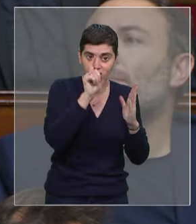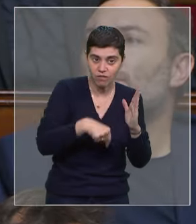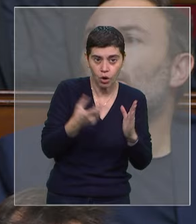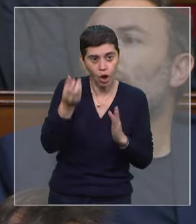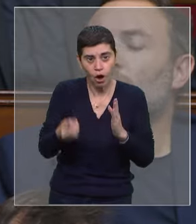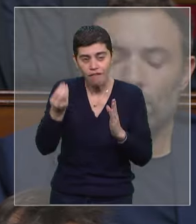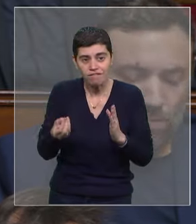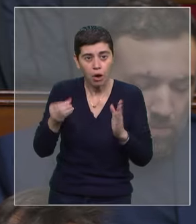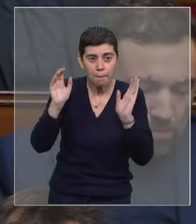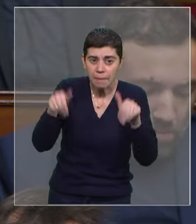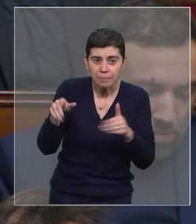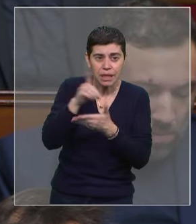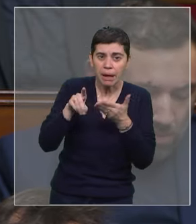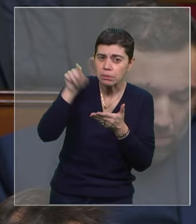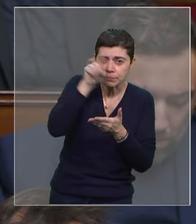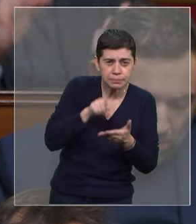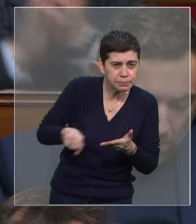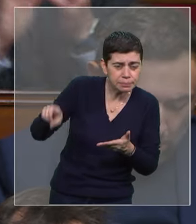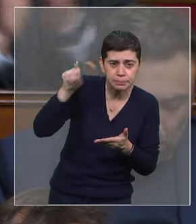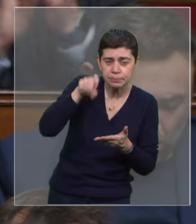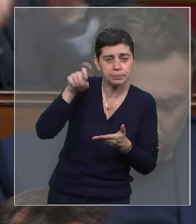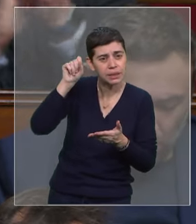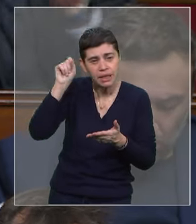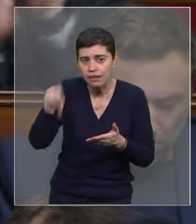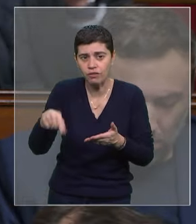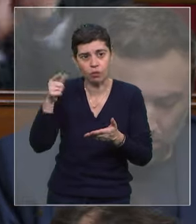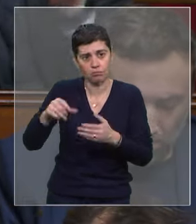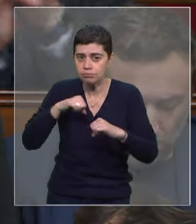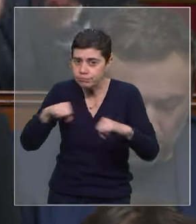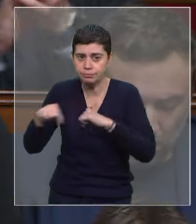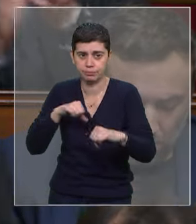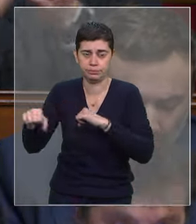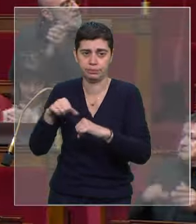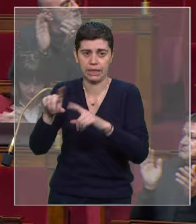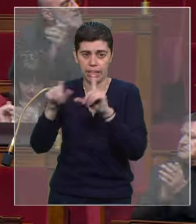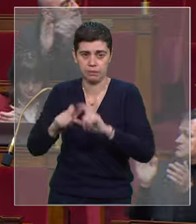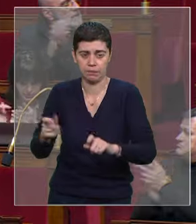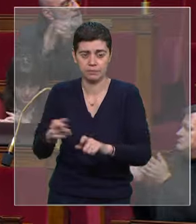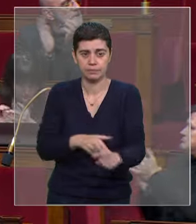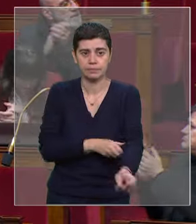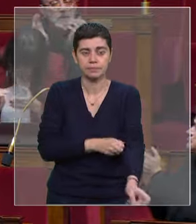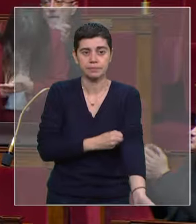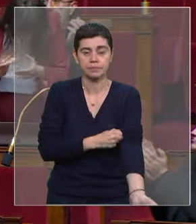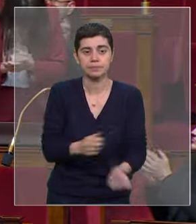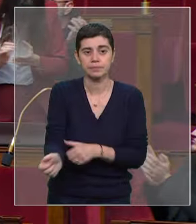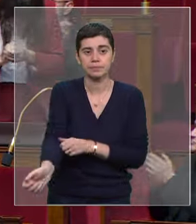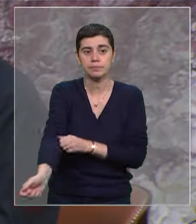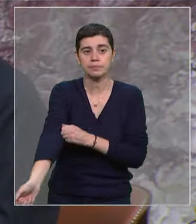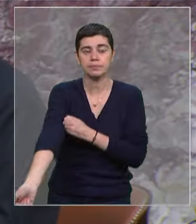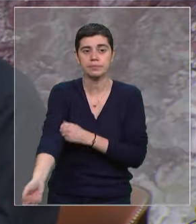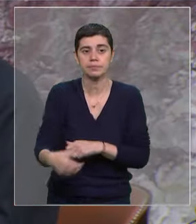quel que soit leur département ou leur nationalité. Alors agissez. Merci beaucoup. La